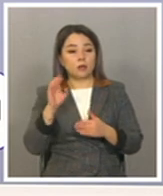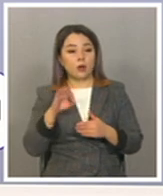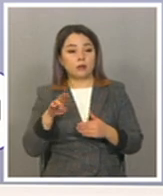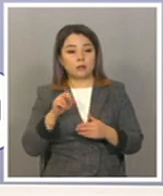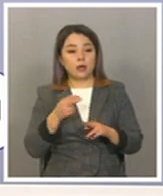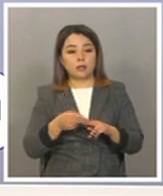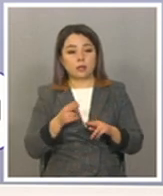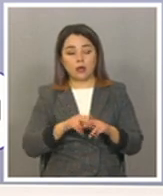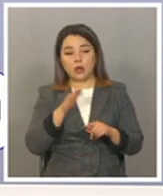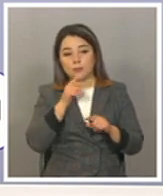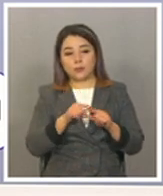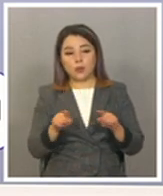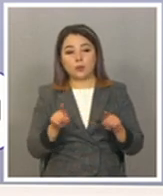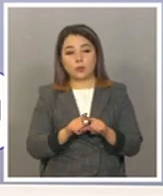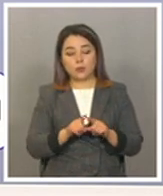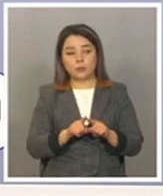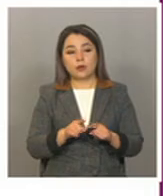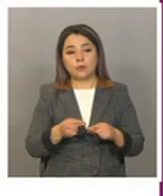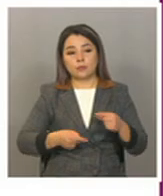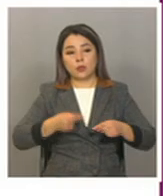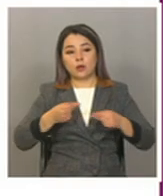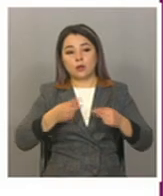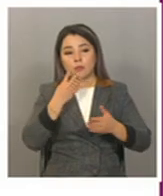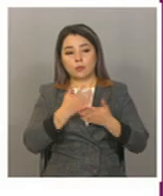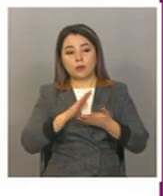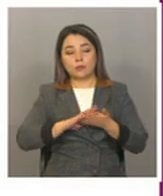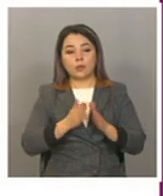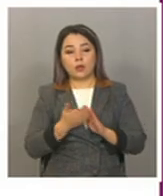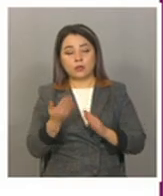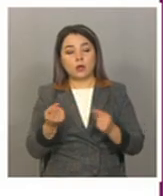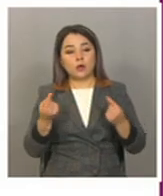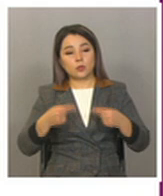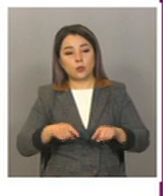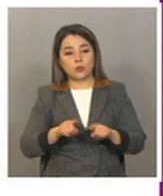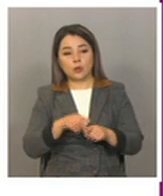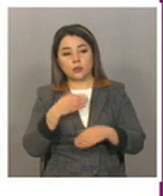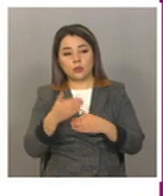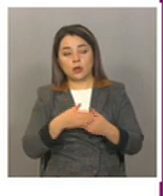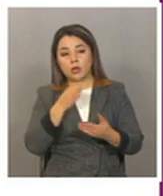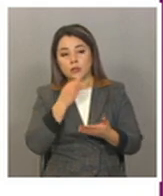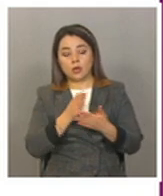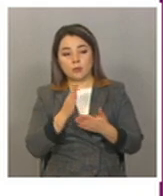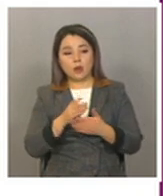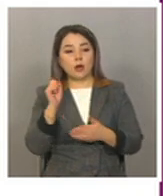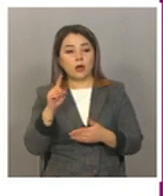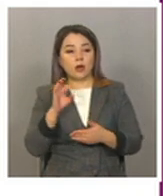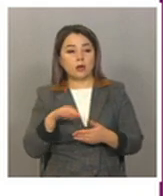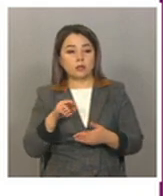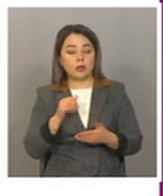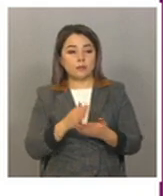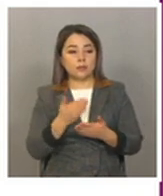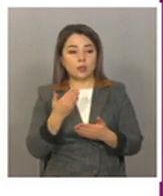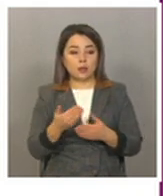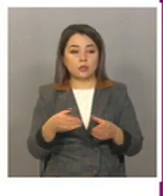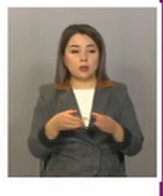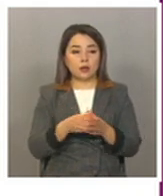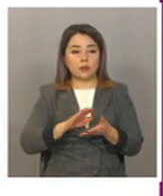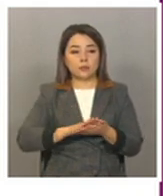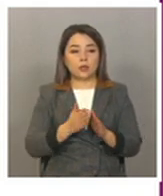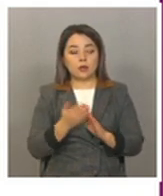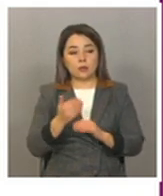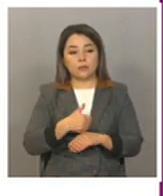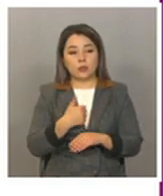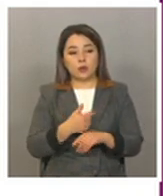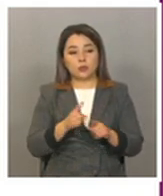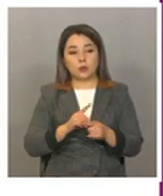кезеңде дүрбелең кезеңді бастан кешіре отырып ыдыраудың алдында еді. Алтын Орда Тоқтамыс ханның билігінен кейін де